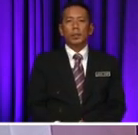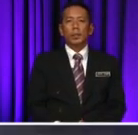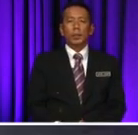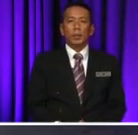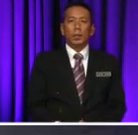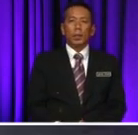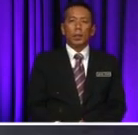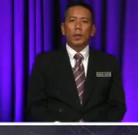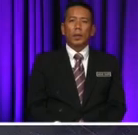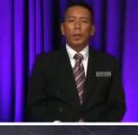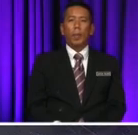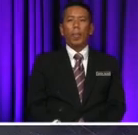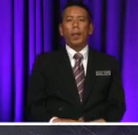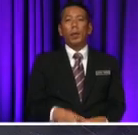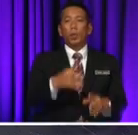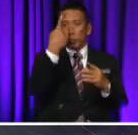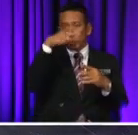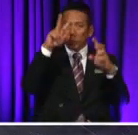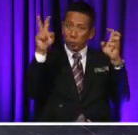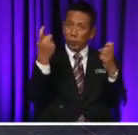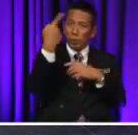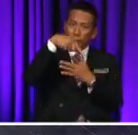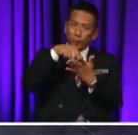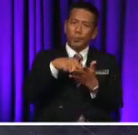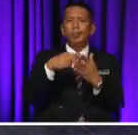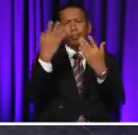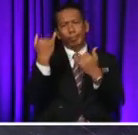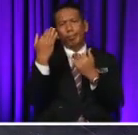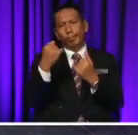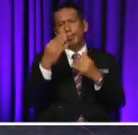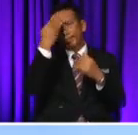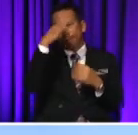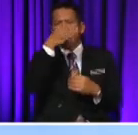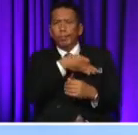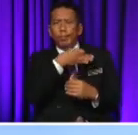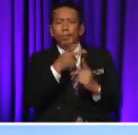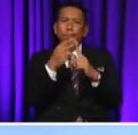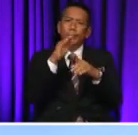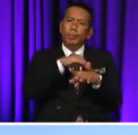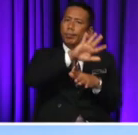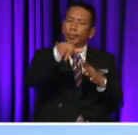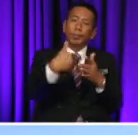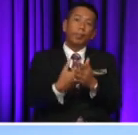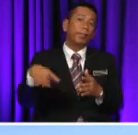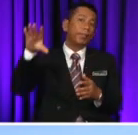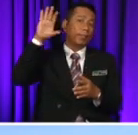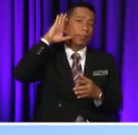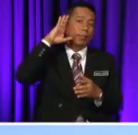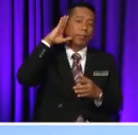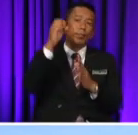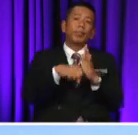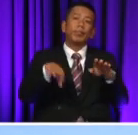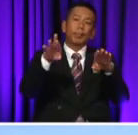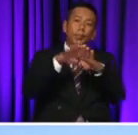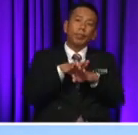akhirnya untuk topik kita pada hari ini mudah-mudahan memberikan manfaat dan pencerahan kepada semua yang mendengar sebagai